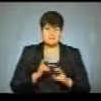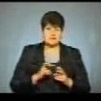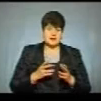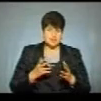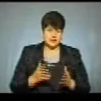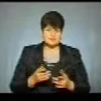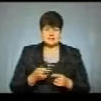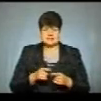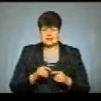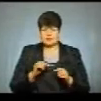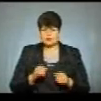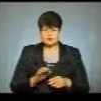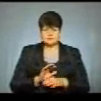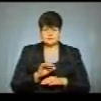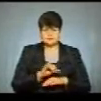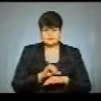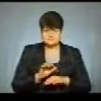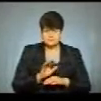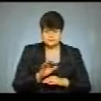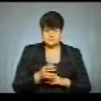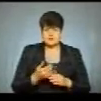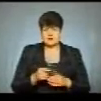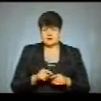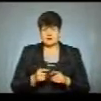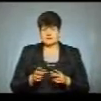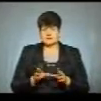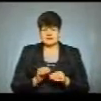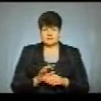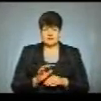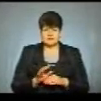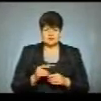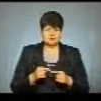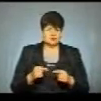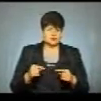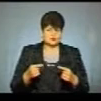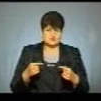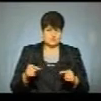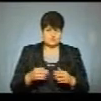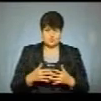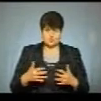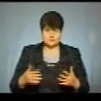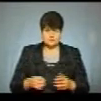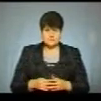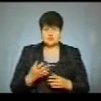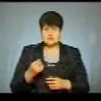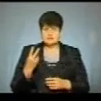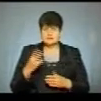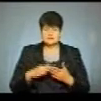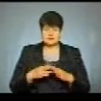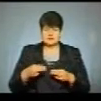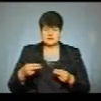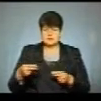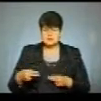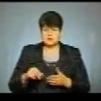бути і налагодження експортно-імпортних поставок, і може бути, наприклад, також спільне виробництво будь-якого якогось іншого продукту. Ще два меморандуми, які